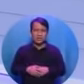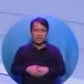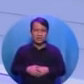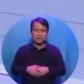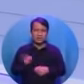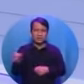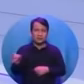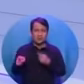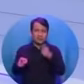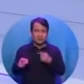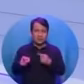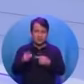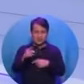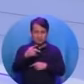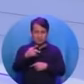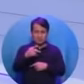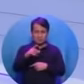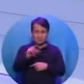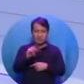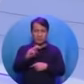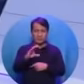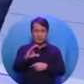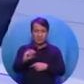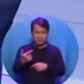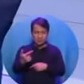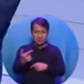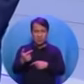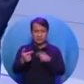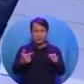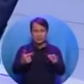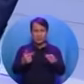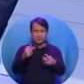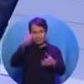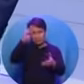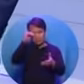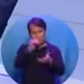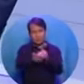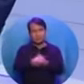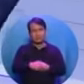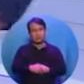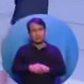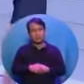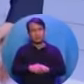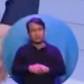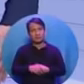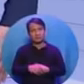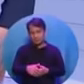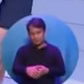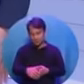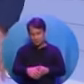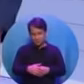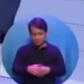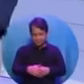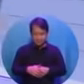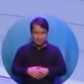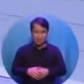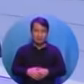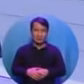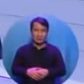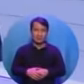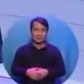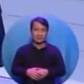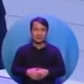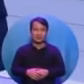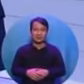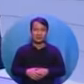Sa printing po. Okay. Ooh. Si Mister. Kinakabahan po ako. Ma'am, okay lang. Huwag kang kabahan. Ma'am, huwag kang